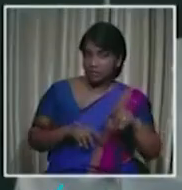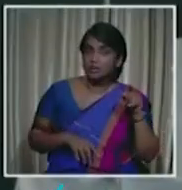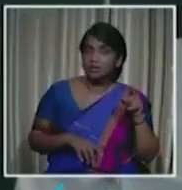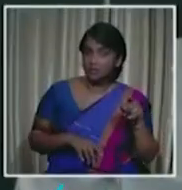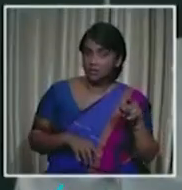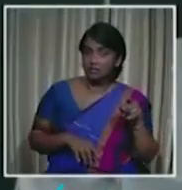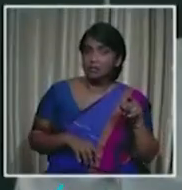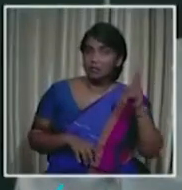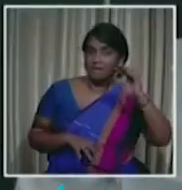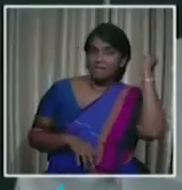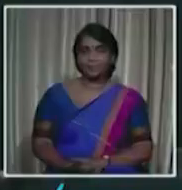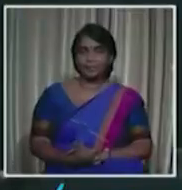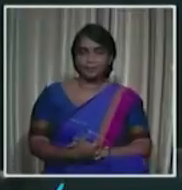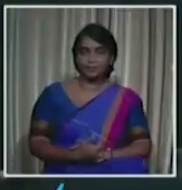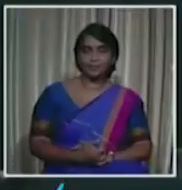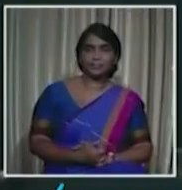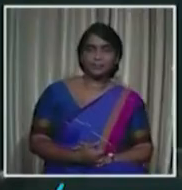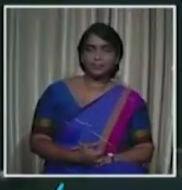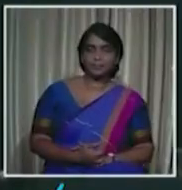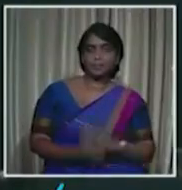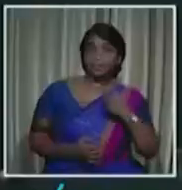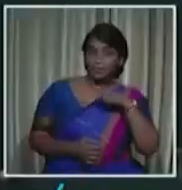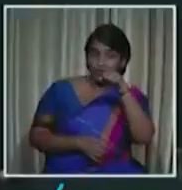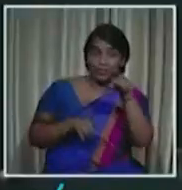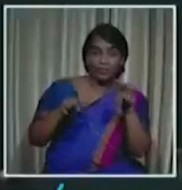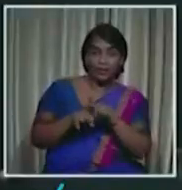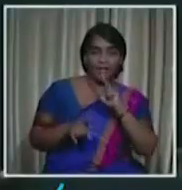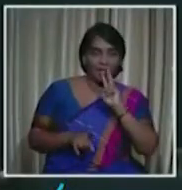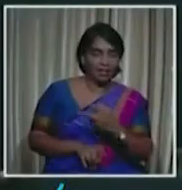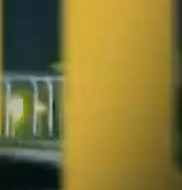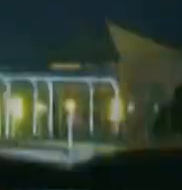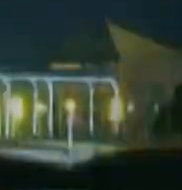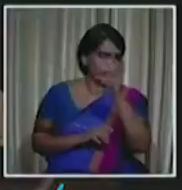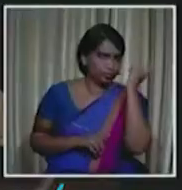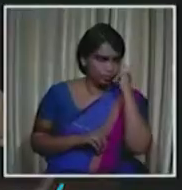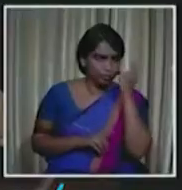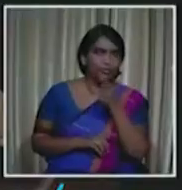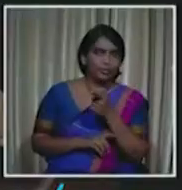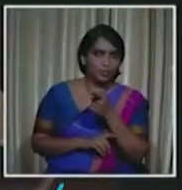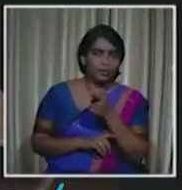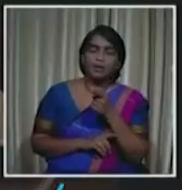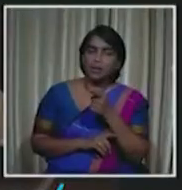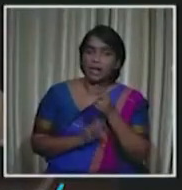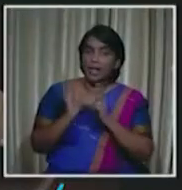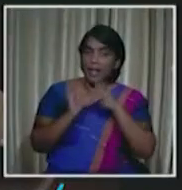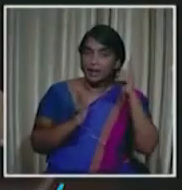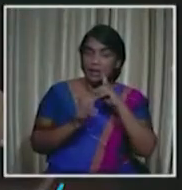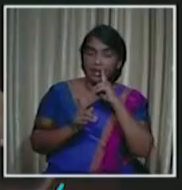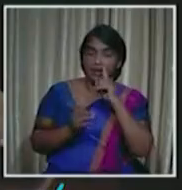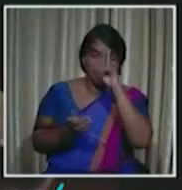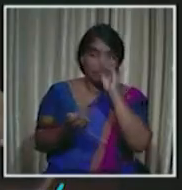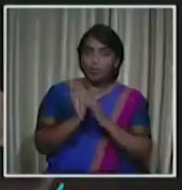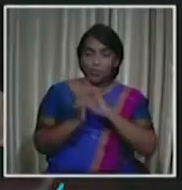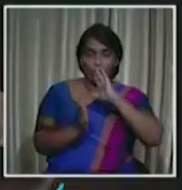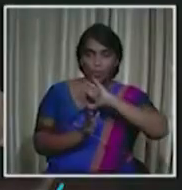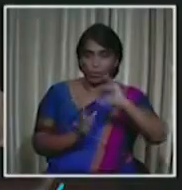ඔබතුමා එතුමන්ට තපහස කරා යෝ විදියට මම ඔබතුමලා වගේ දිව දෙකෙන් කතා කරන්නේ නැහැ දැන් නැෂනල් සිකියුරිටි කවුන්සිල් එක